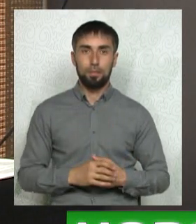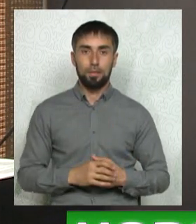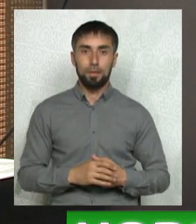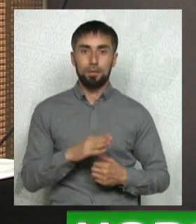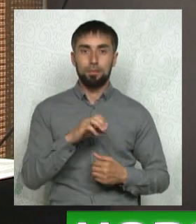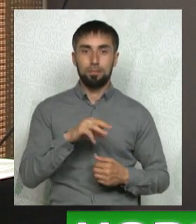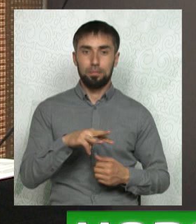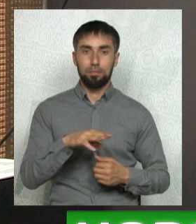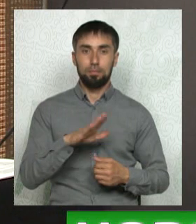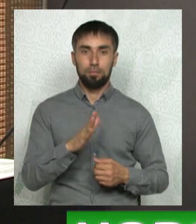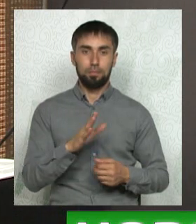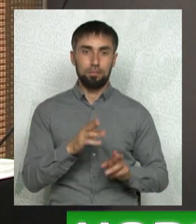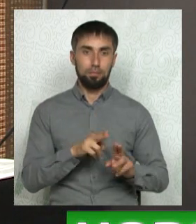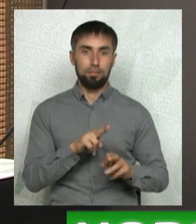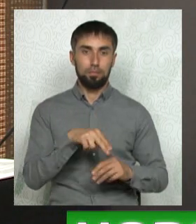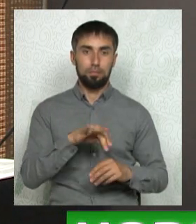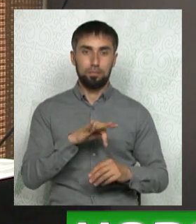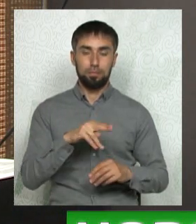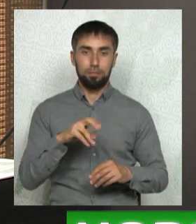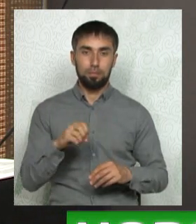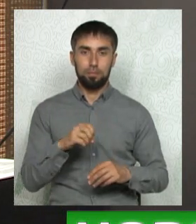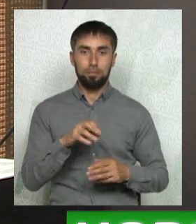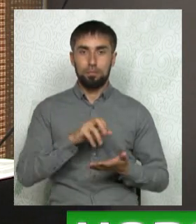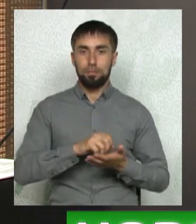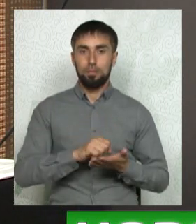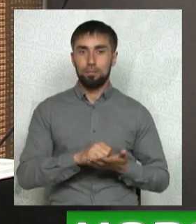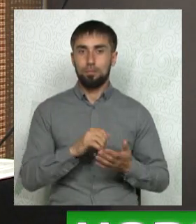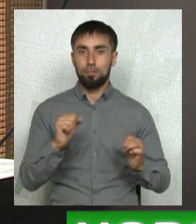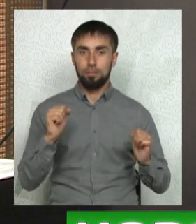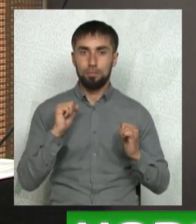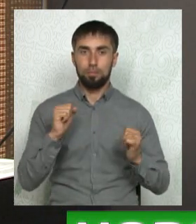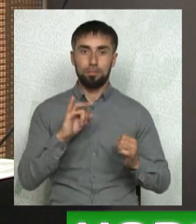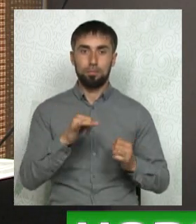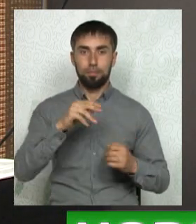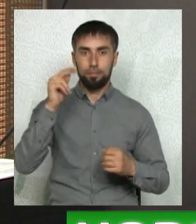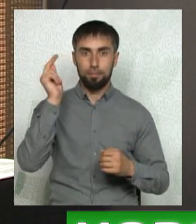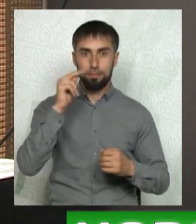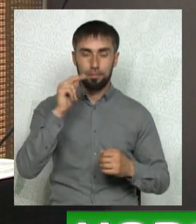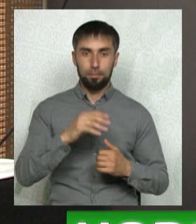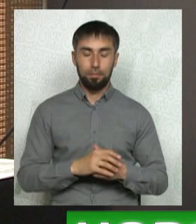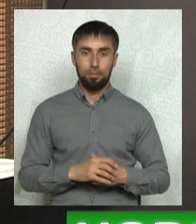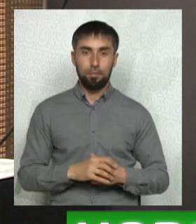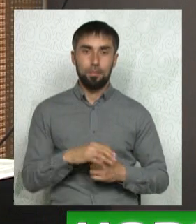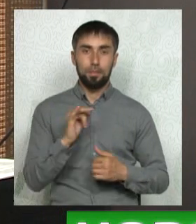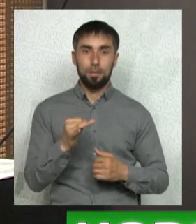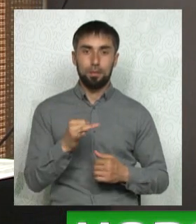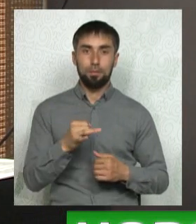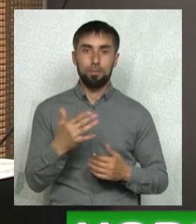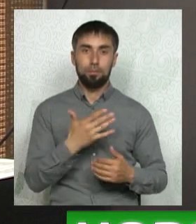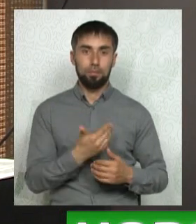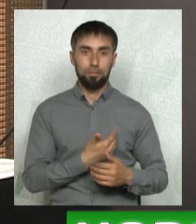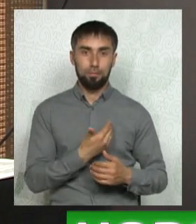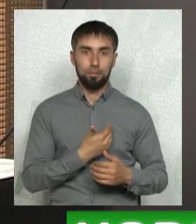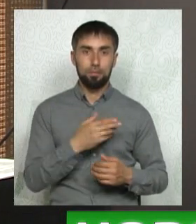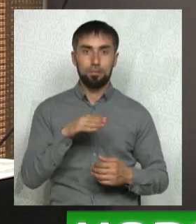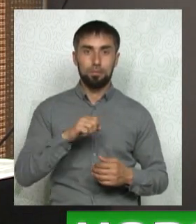Там, в принципе, больше как заниматься спортом и заниматься обучением, и у кого есть желание,